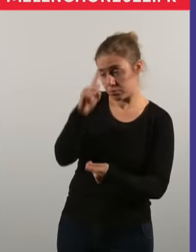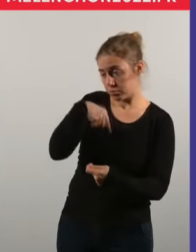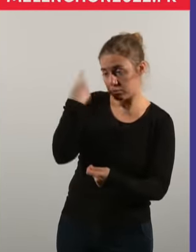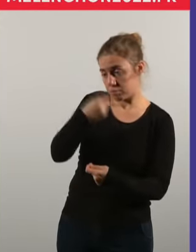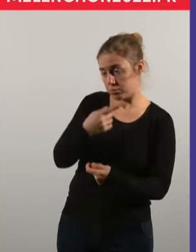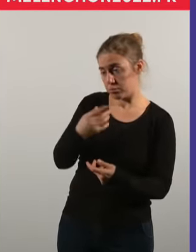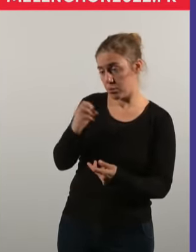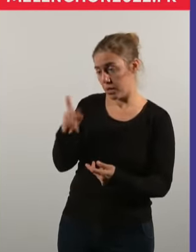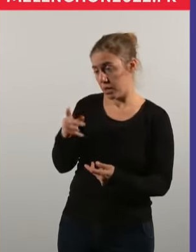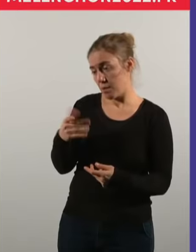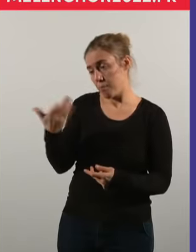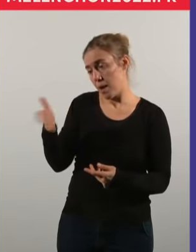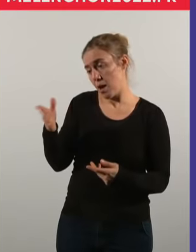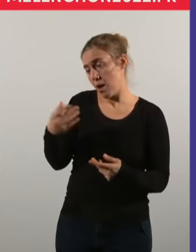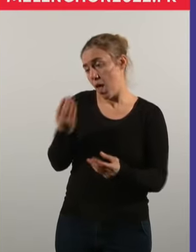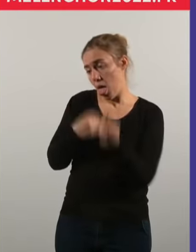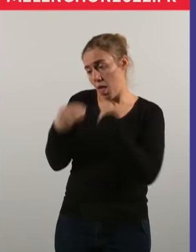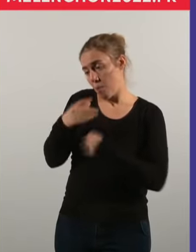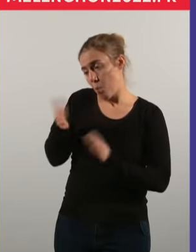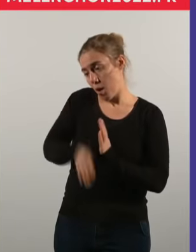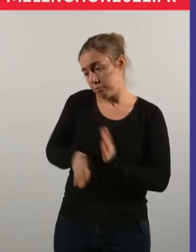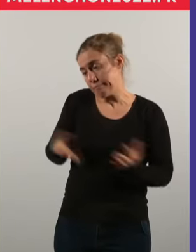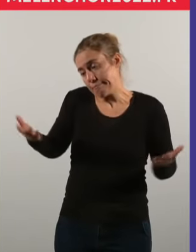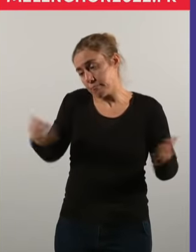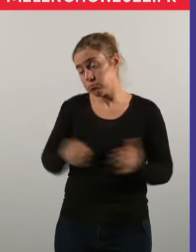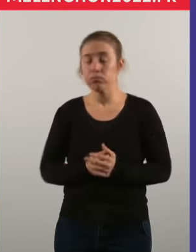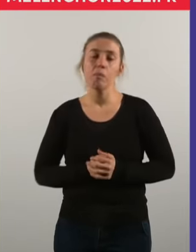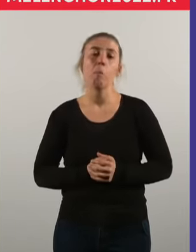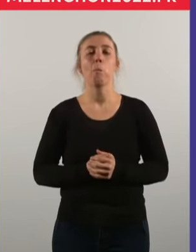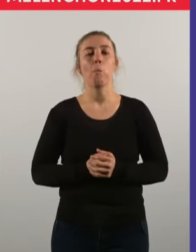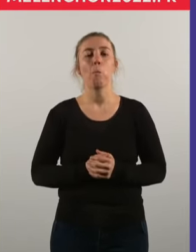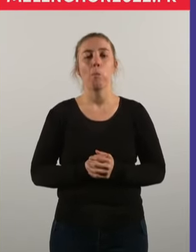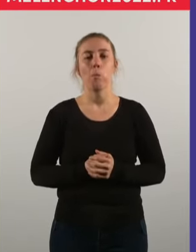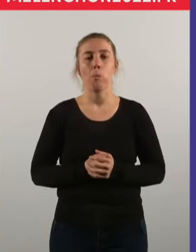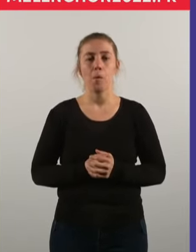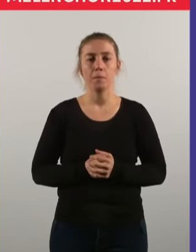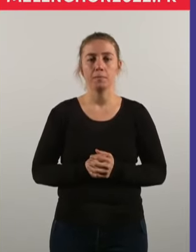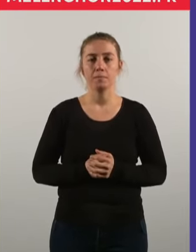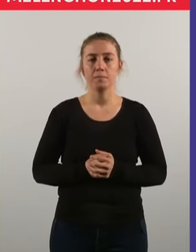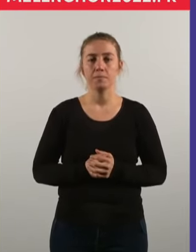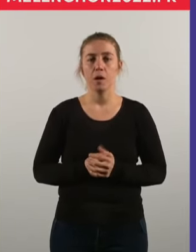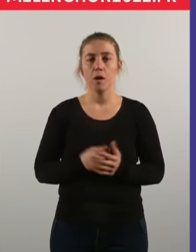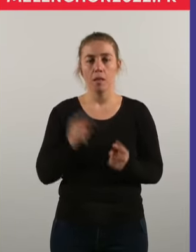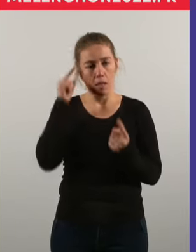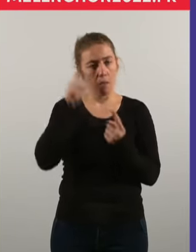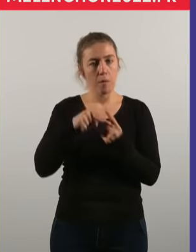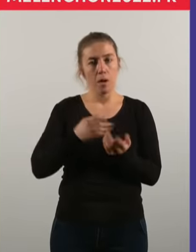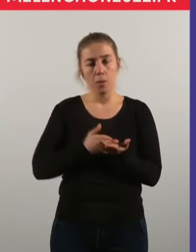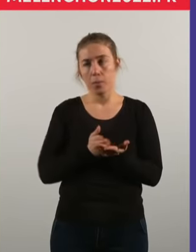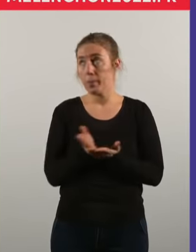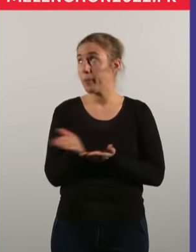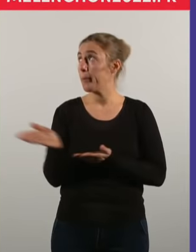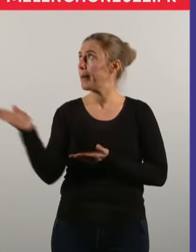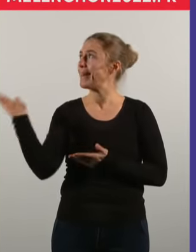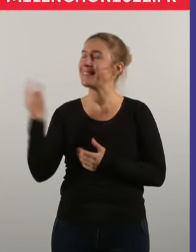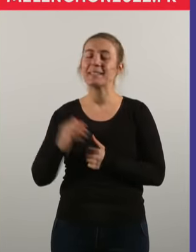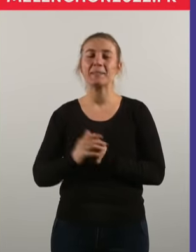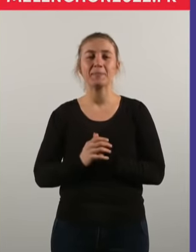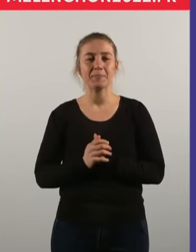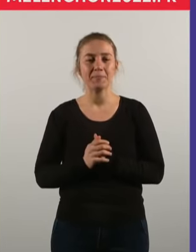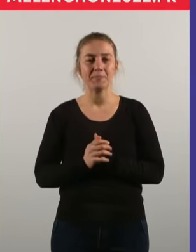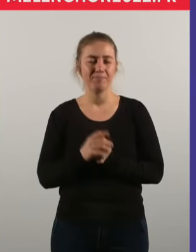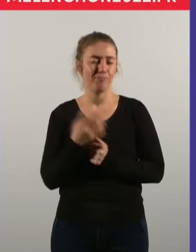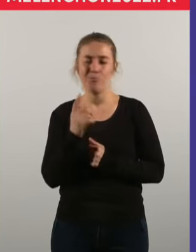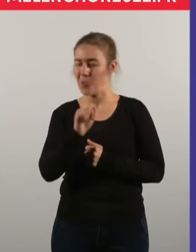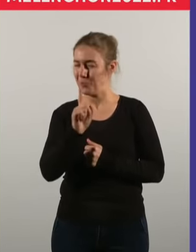vous profitez moins que moi. Voilà, c'est tout. Alors, ça m'a éloigné du sujet. Hein. Vous allez voir